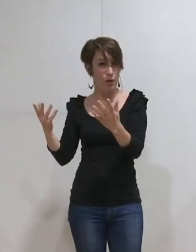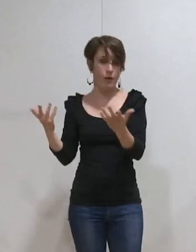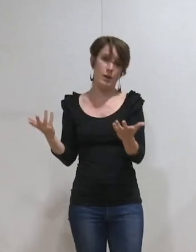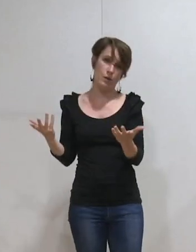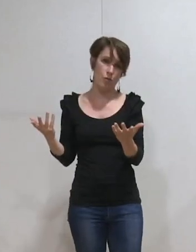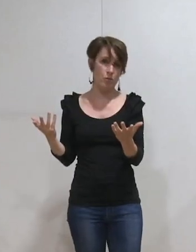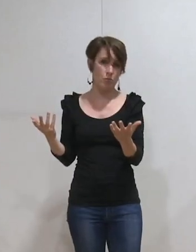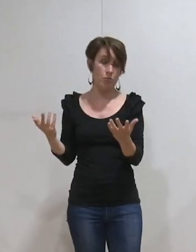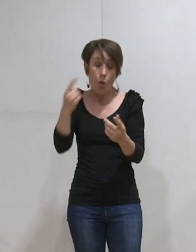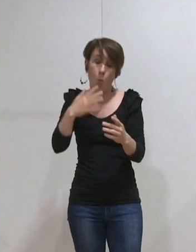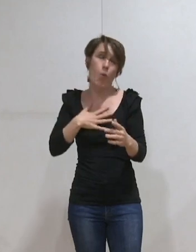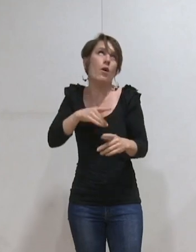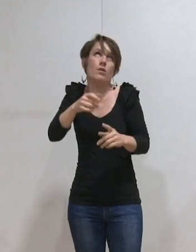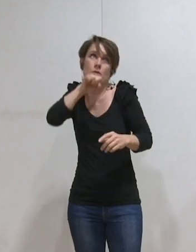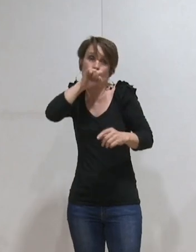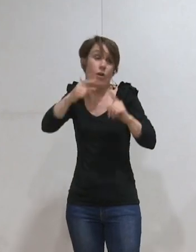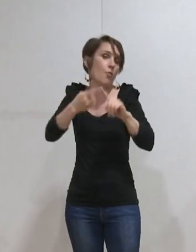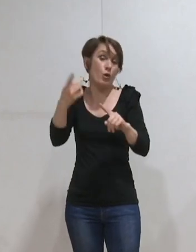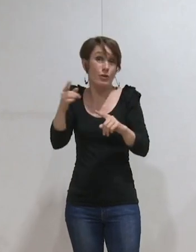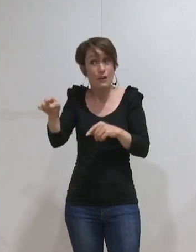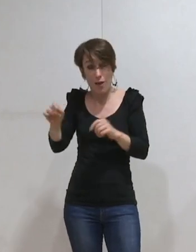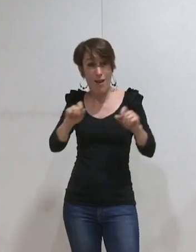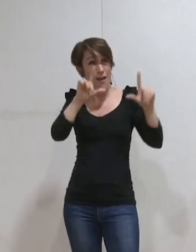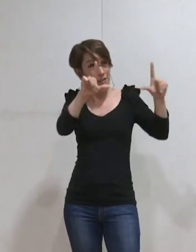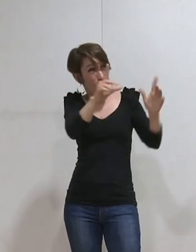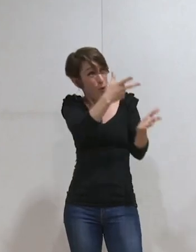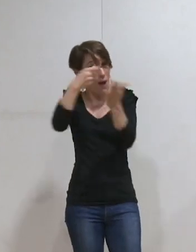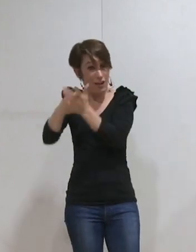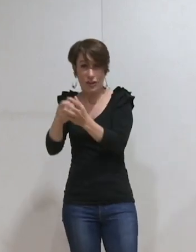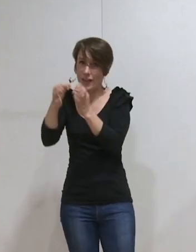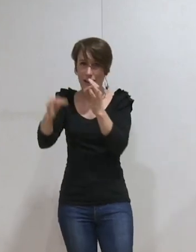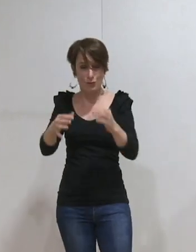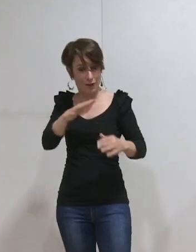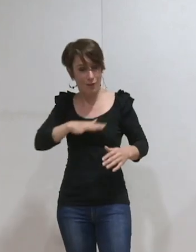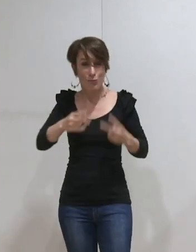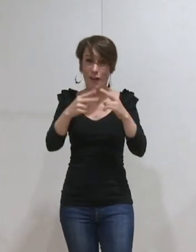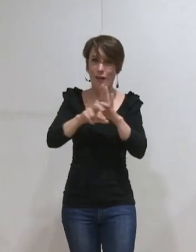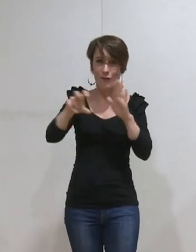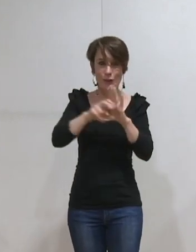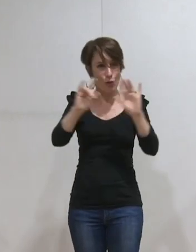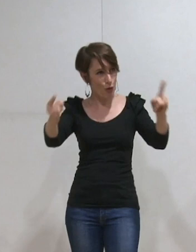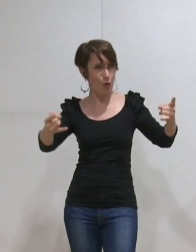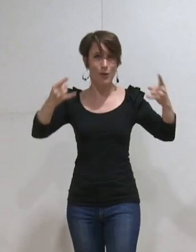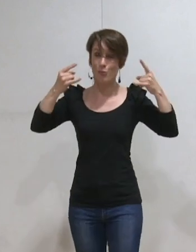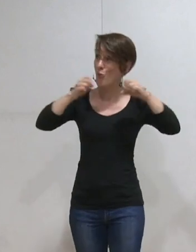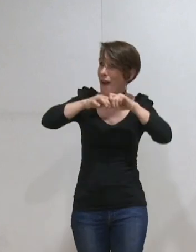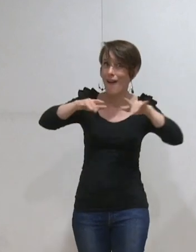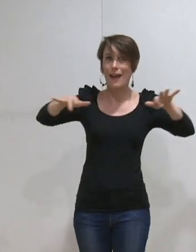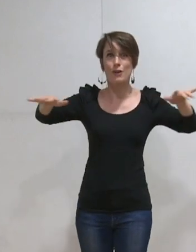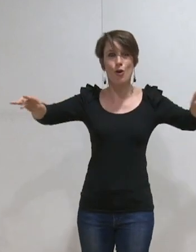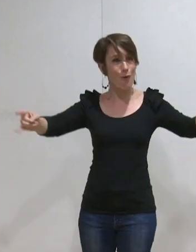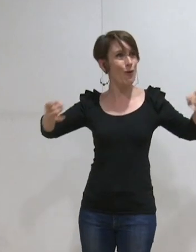qui est le rayonnement de notre ville et je suis heureux de voir qu'aujourd'hui tout le monde s'accorde